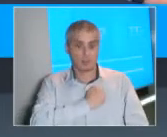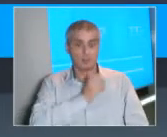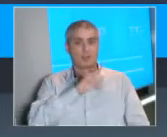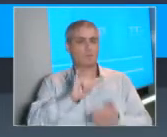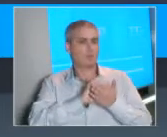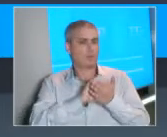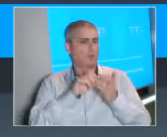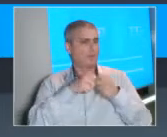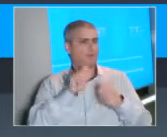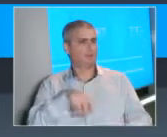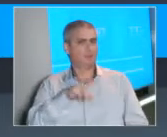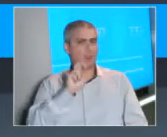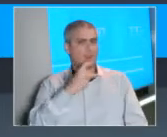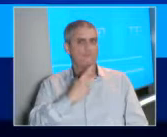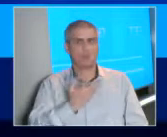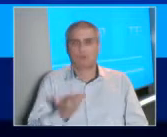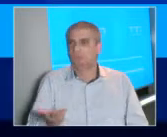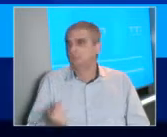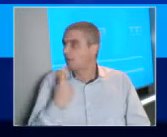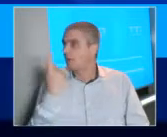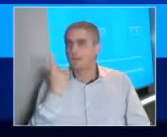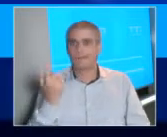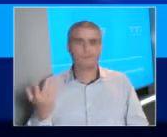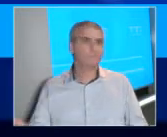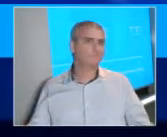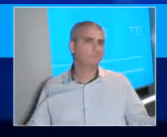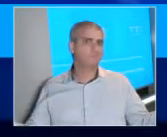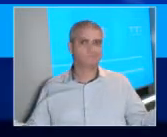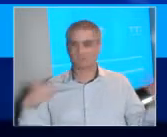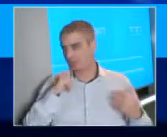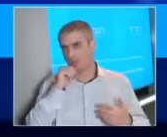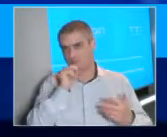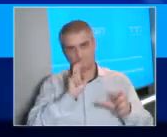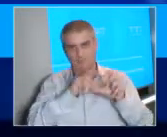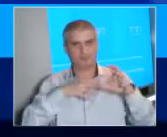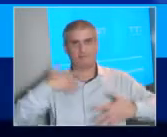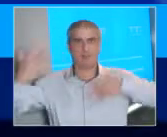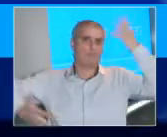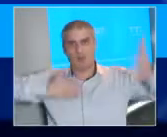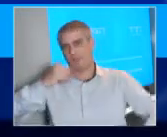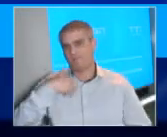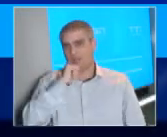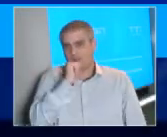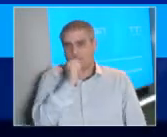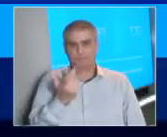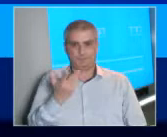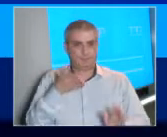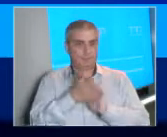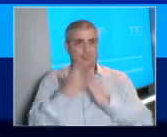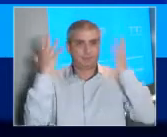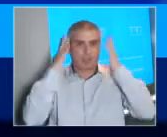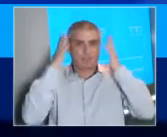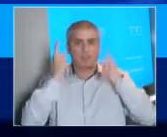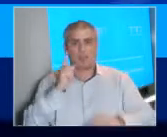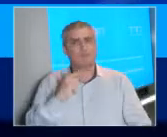בניו יורק. חבר הכנסת עודד פורר, אחת ה... אתה יודע, אנחנו לא רוצים להצטרף לבהלה, ואנחנו לא רוצים להיכנס